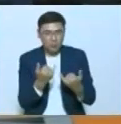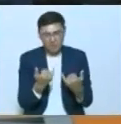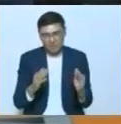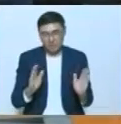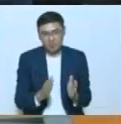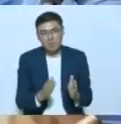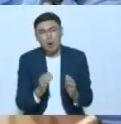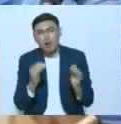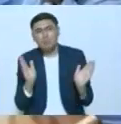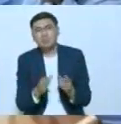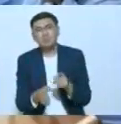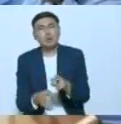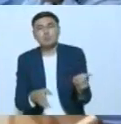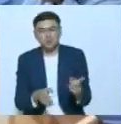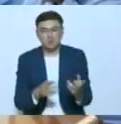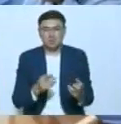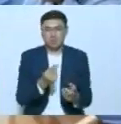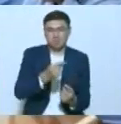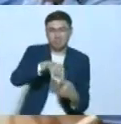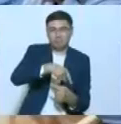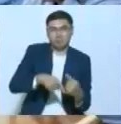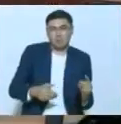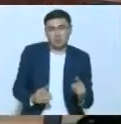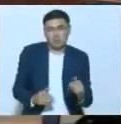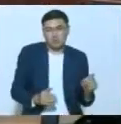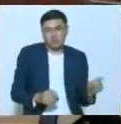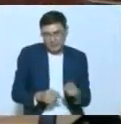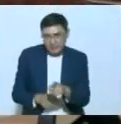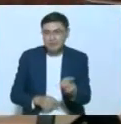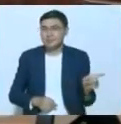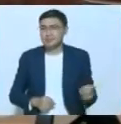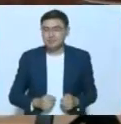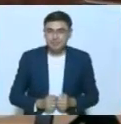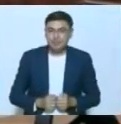жүр. Ең бірінші халықтың тұтынатын